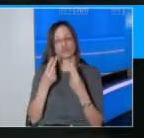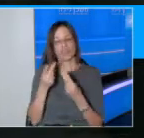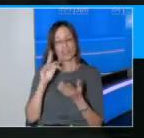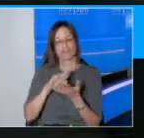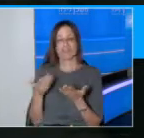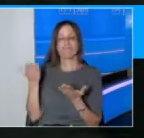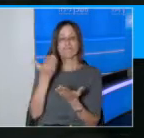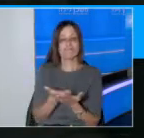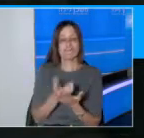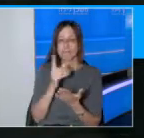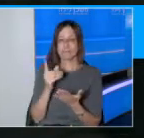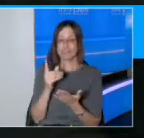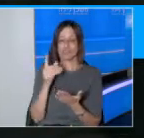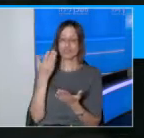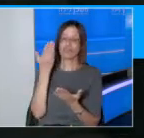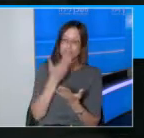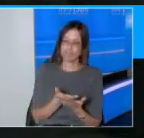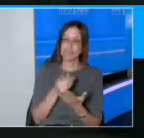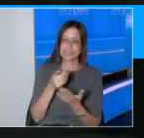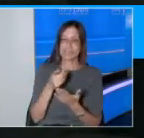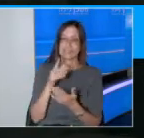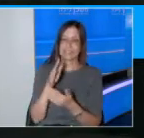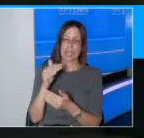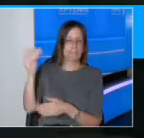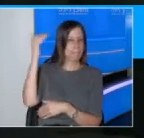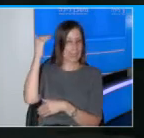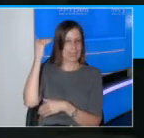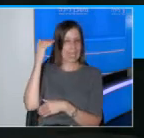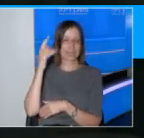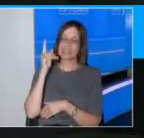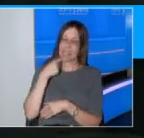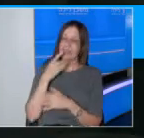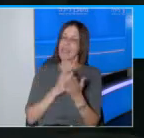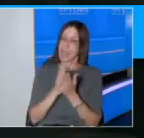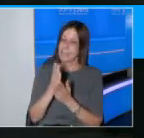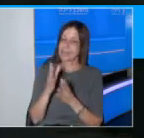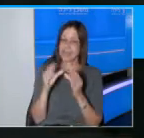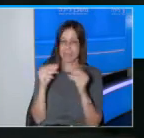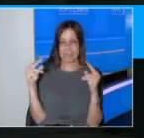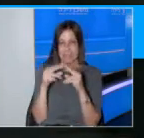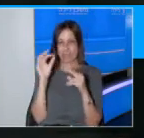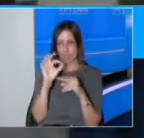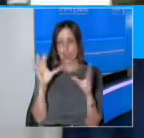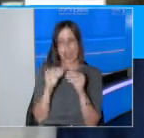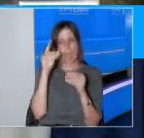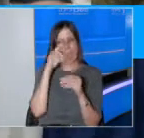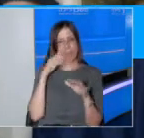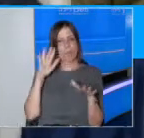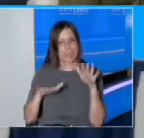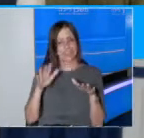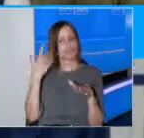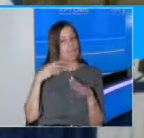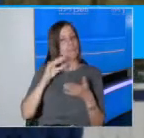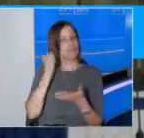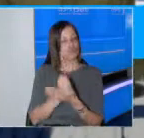אותו באופן די ברור הוא בני גנץ, צריך לומר את האמת במקרה הזה, עם הפגישה שלו עם אבו מאזן, שהייתה באישור